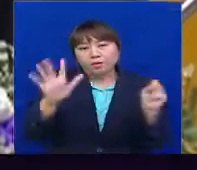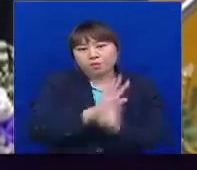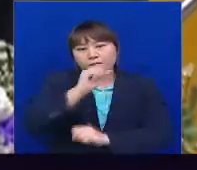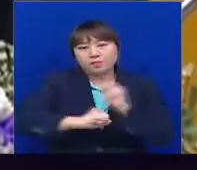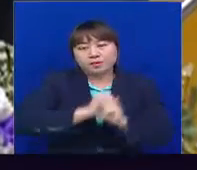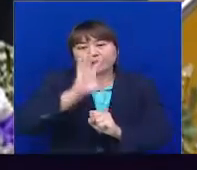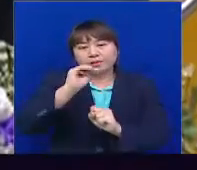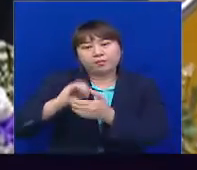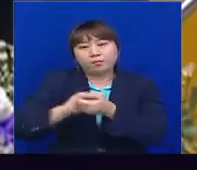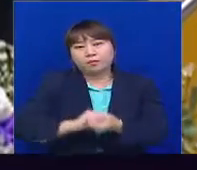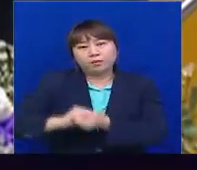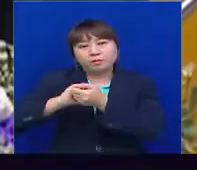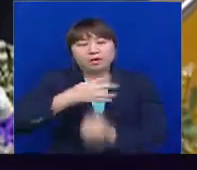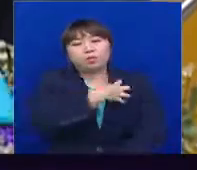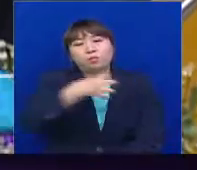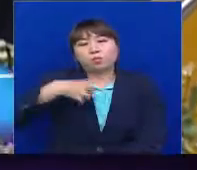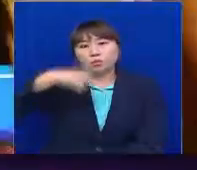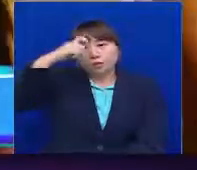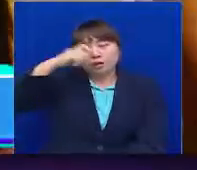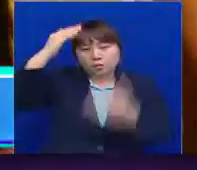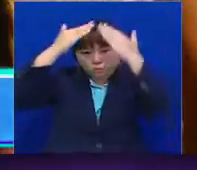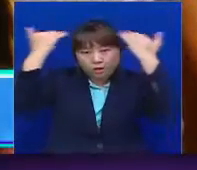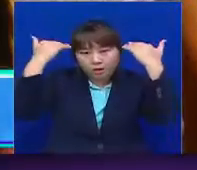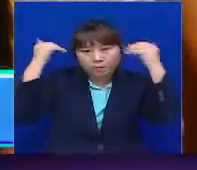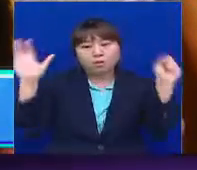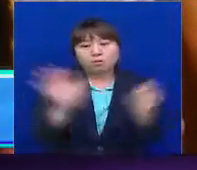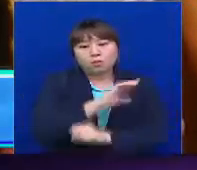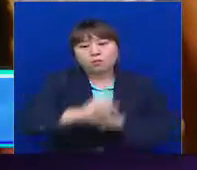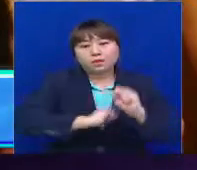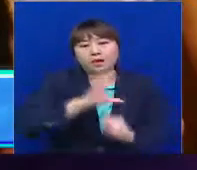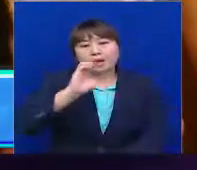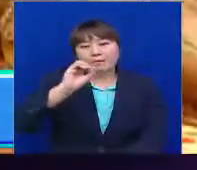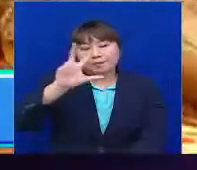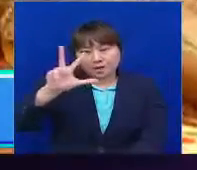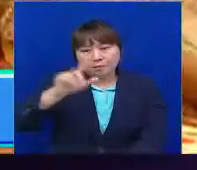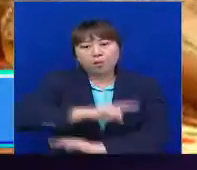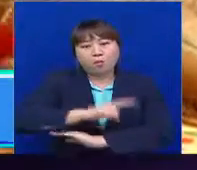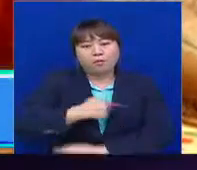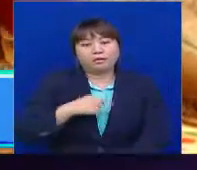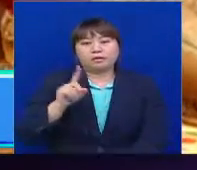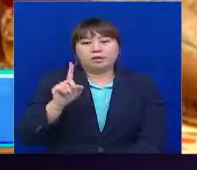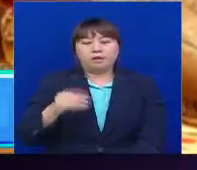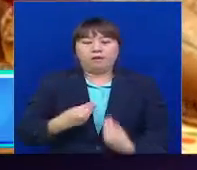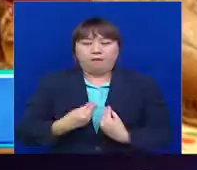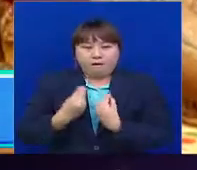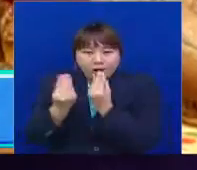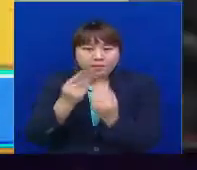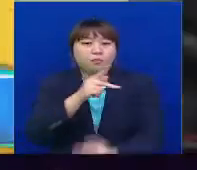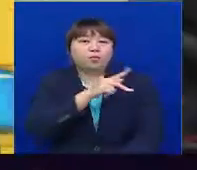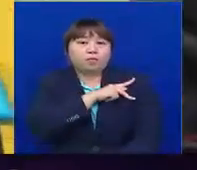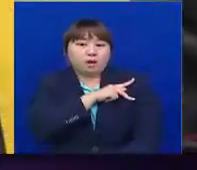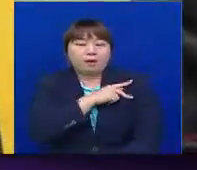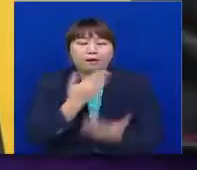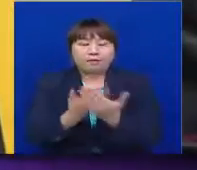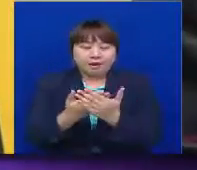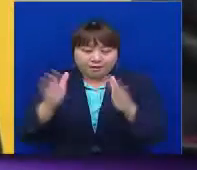ปีความสัมพันธ์ทางการทูตไทยเวียดนามและครบรอบ53ปีวันแห่งการถวายชีวิตเป็นพุทธบูชารายได้จากการ